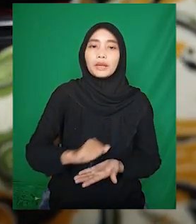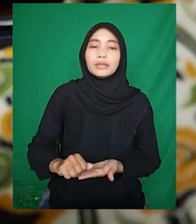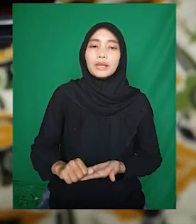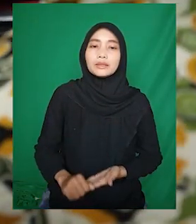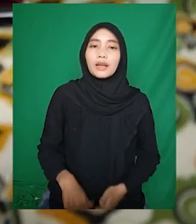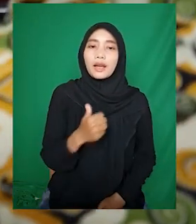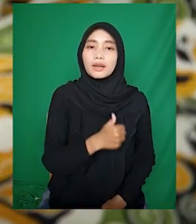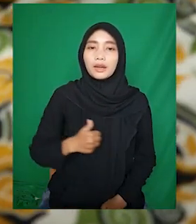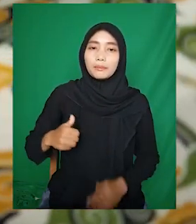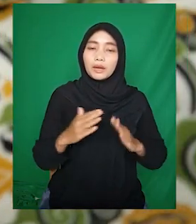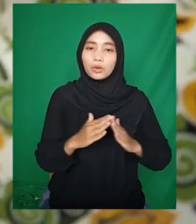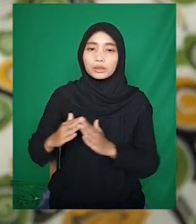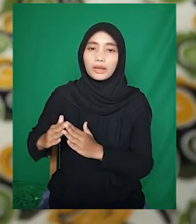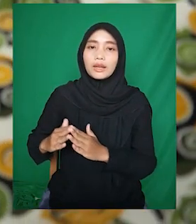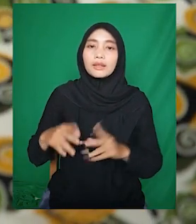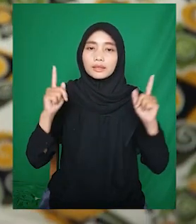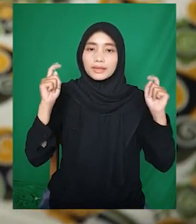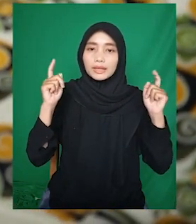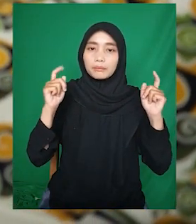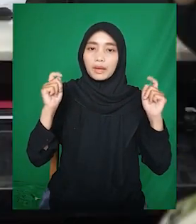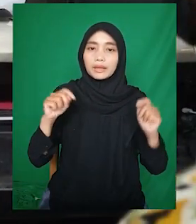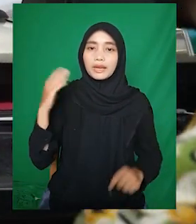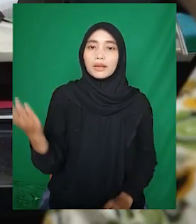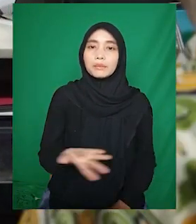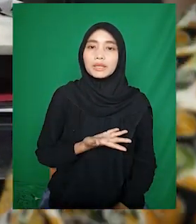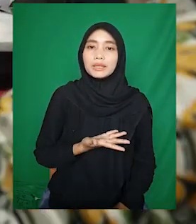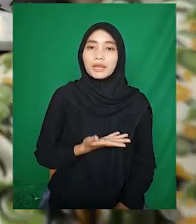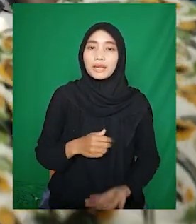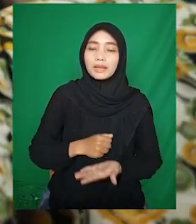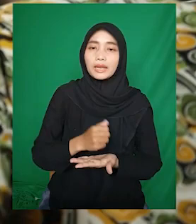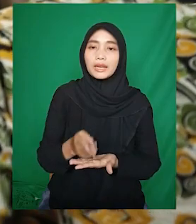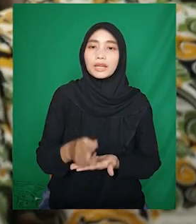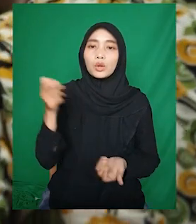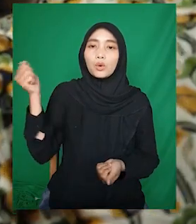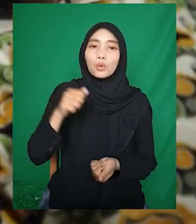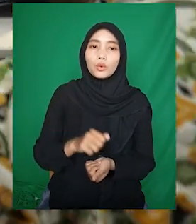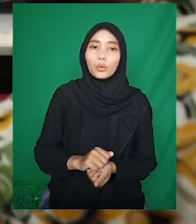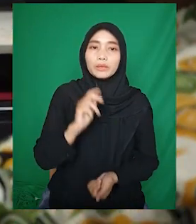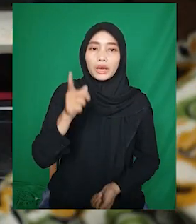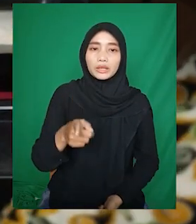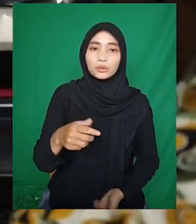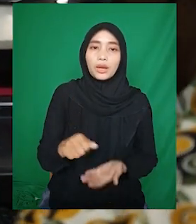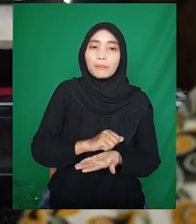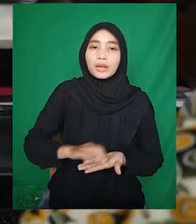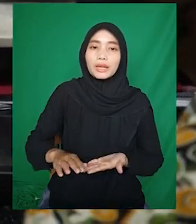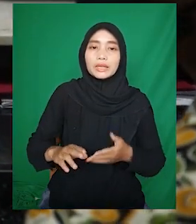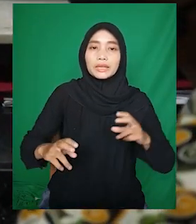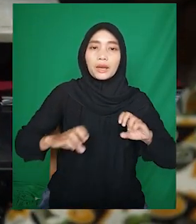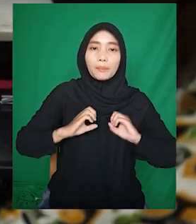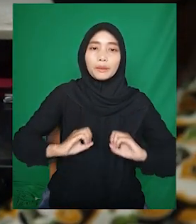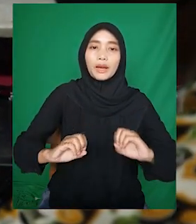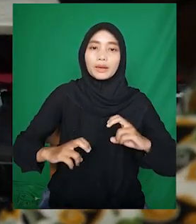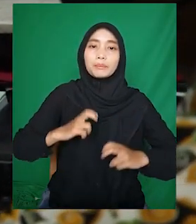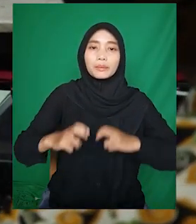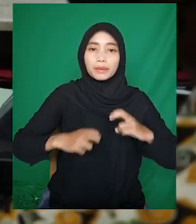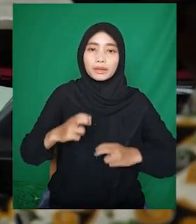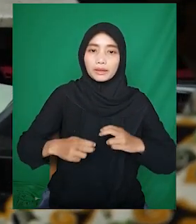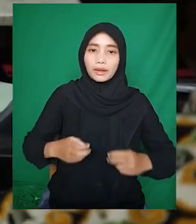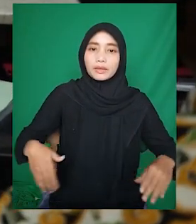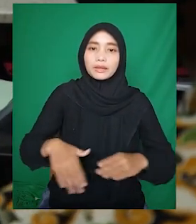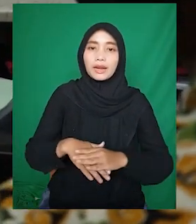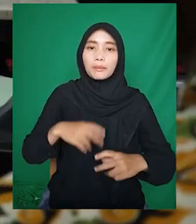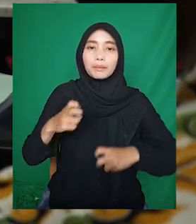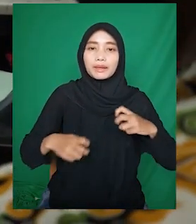Pengadilan Agama Kota Tasikmalaya menyediakan produk layanan hukum antara lain mengadili pihak berperkara dalam